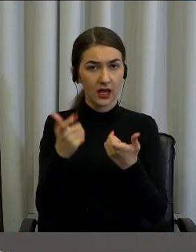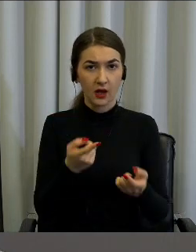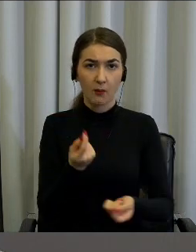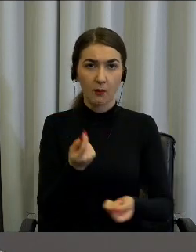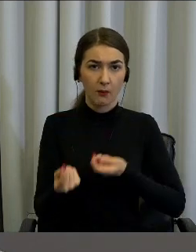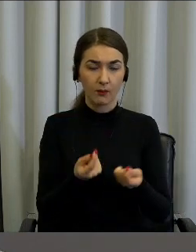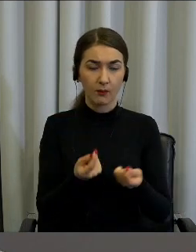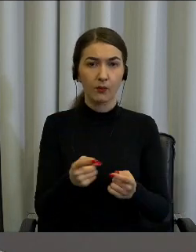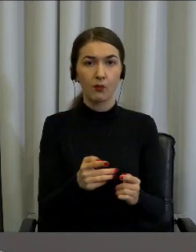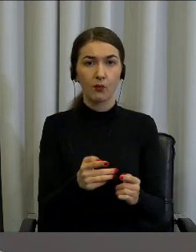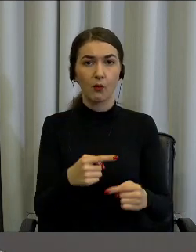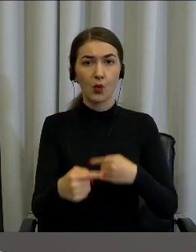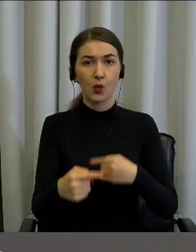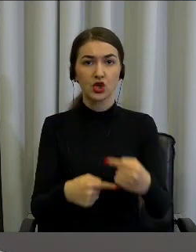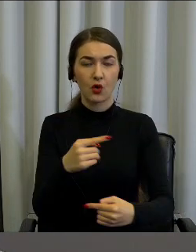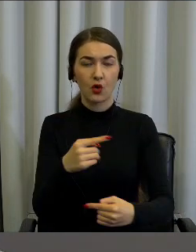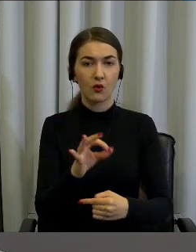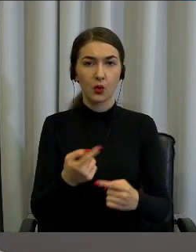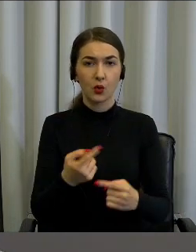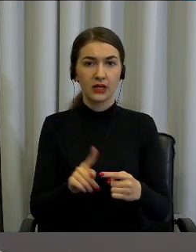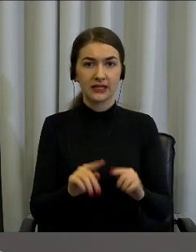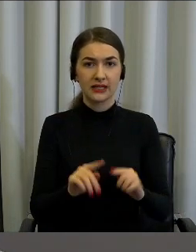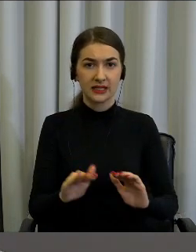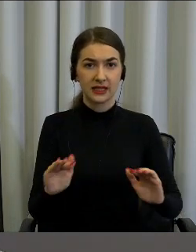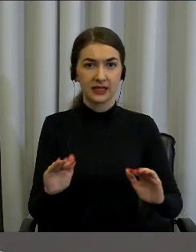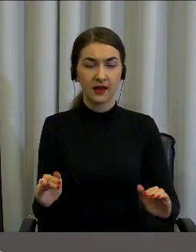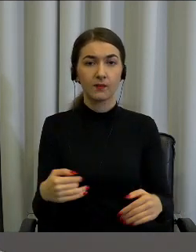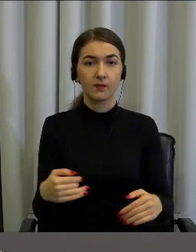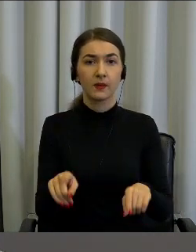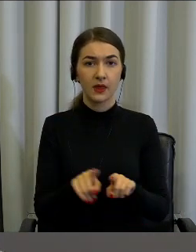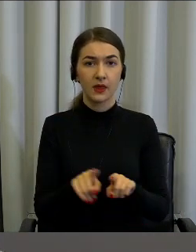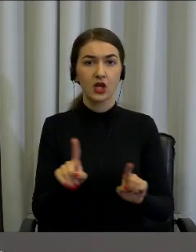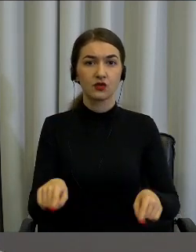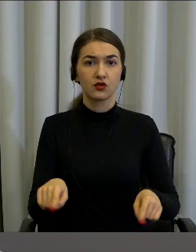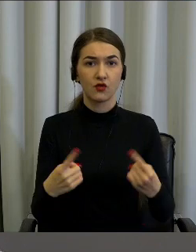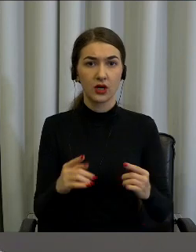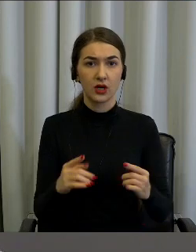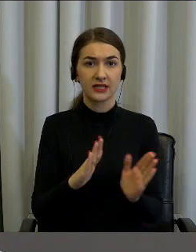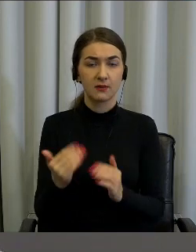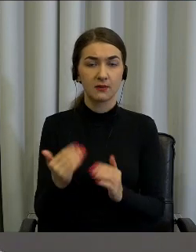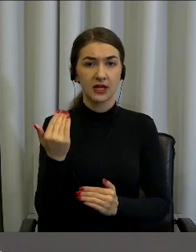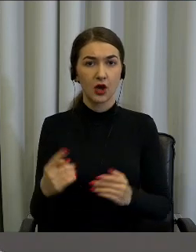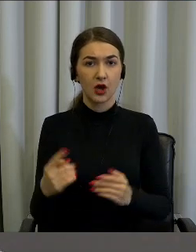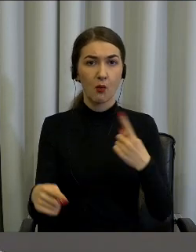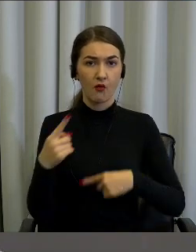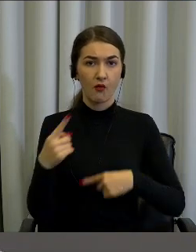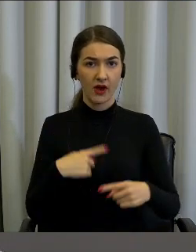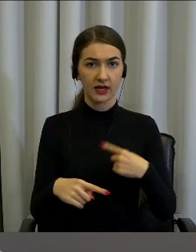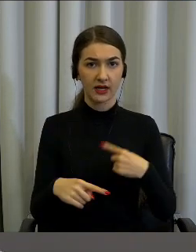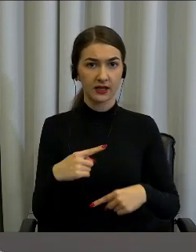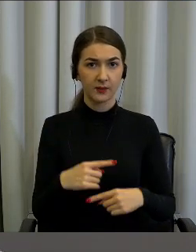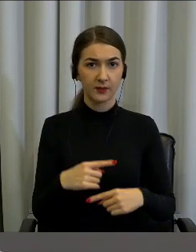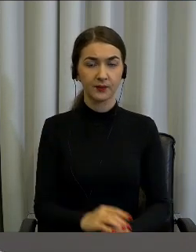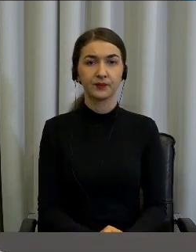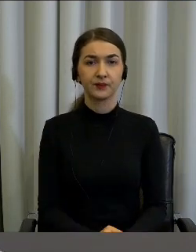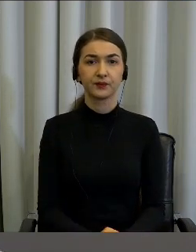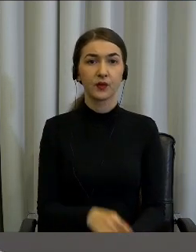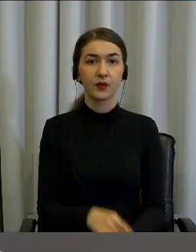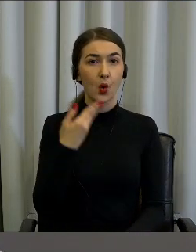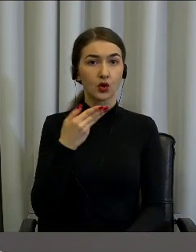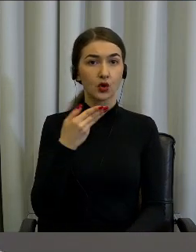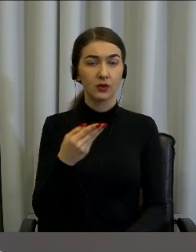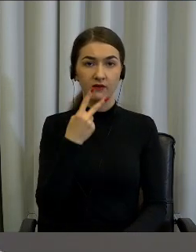послідовних даних про цих дітей та створення системи їхнього повернення у доповіді